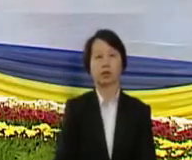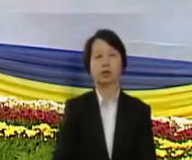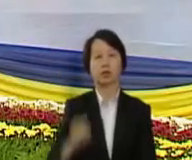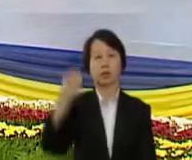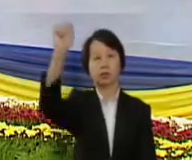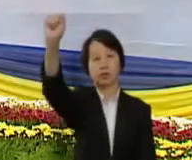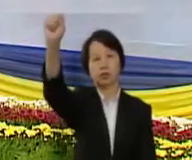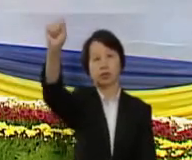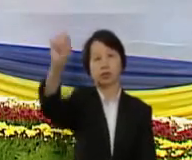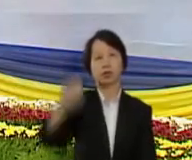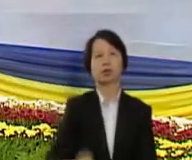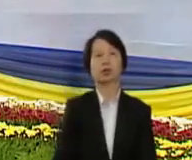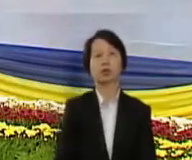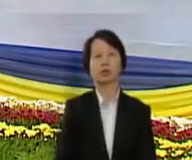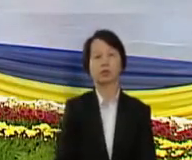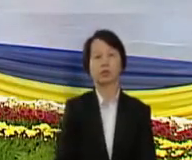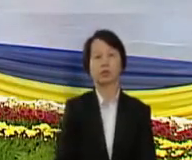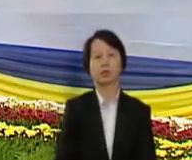Merdeka!